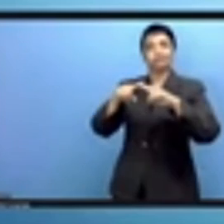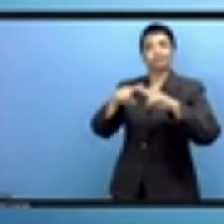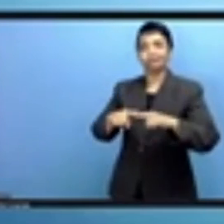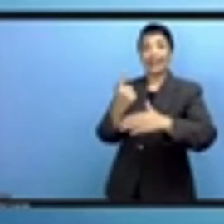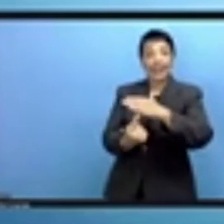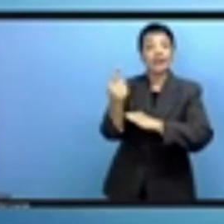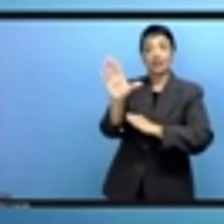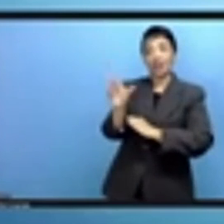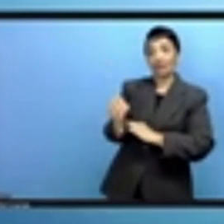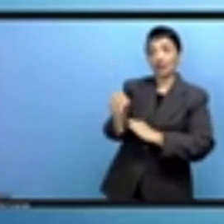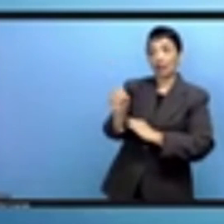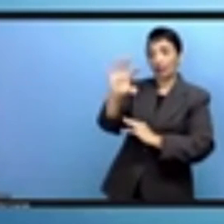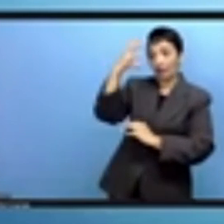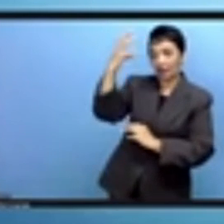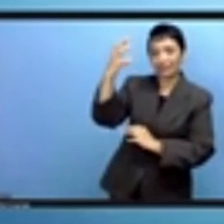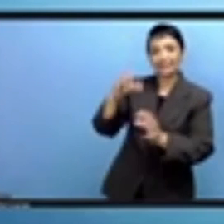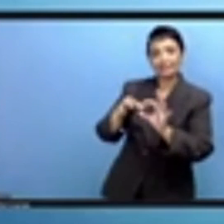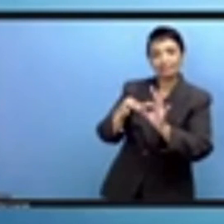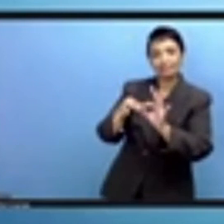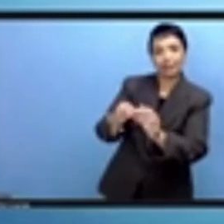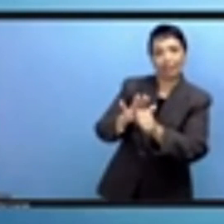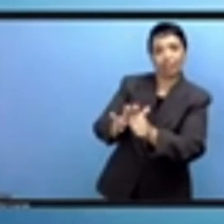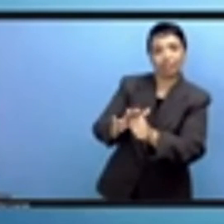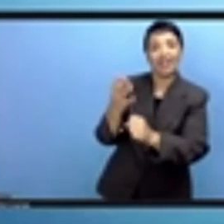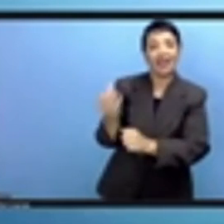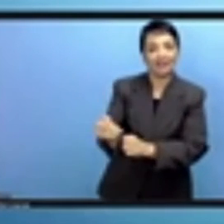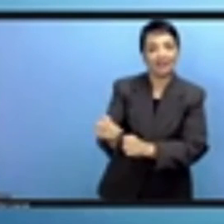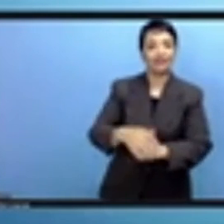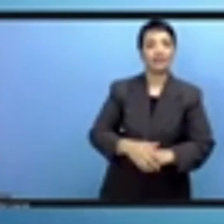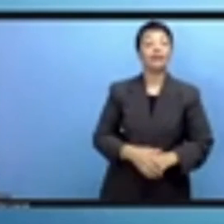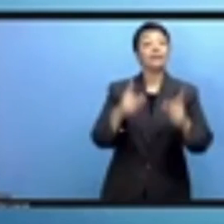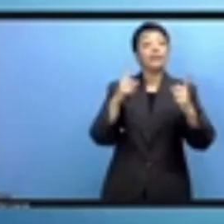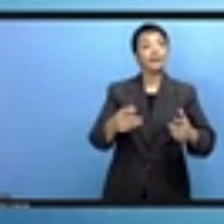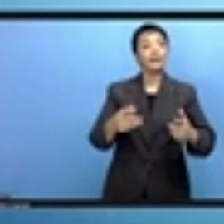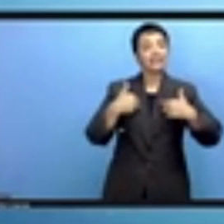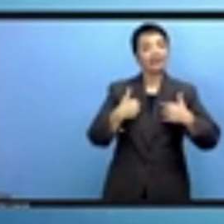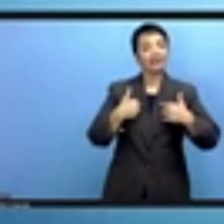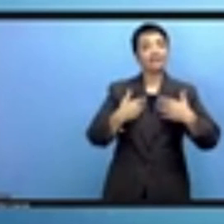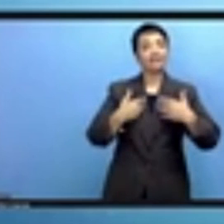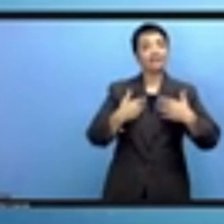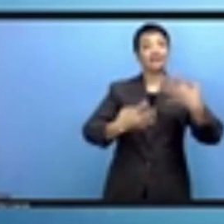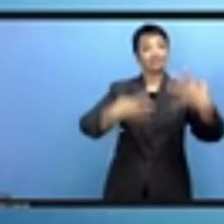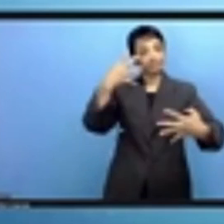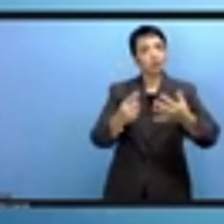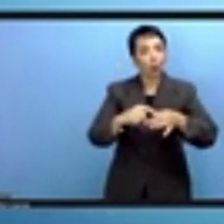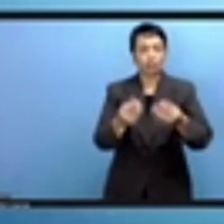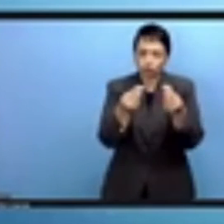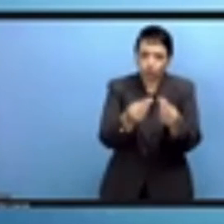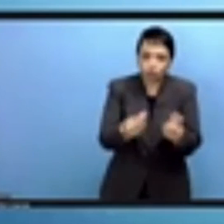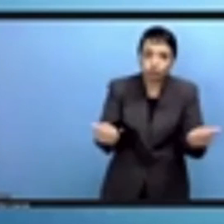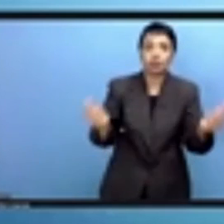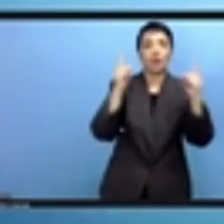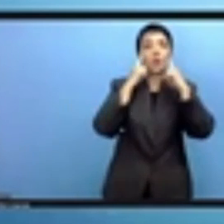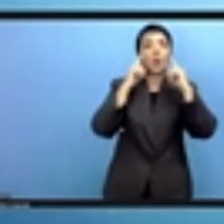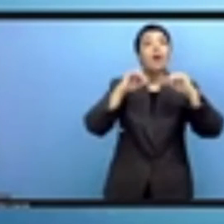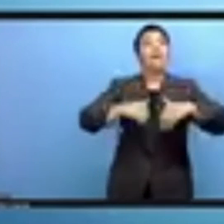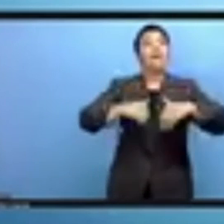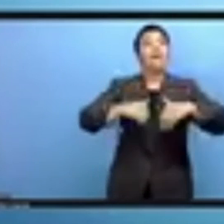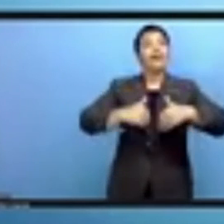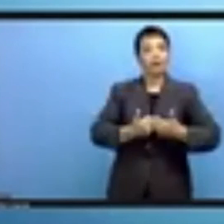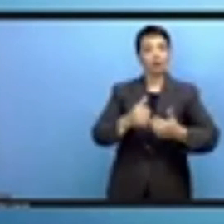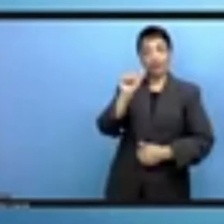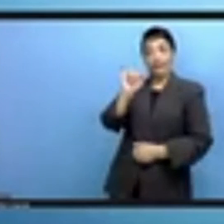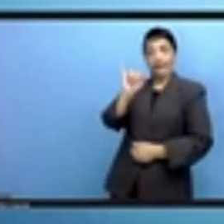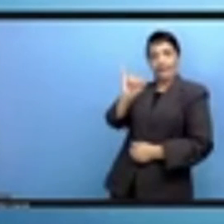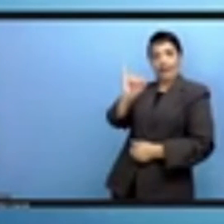传输路径等方面的各种挑战，做好这样的准备。我们需